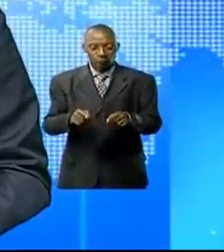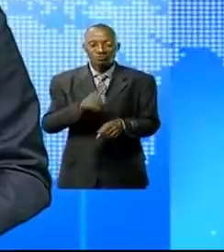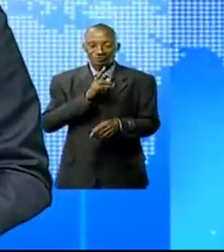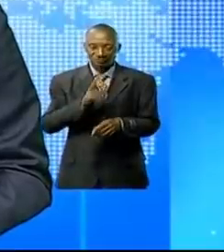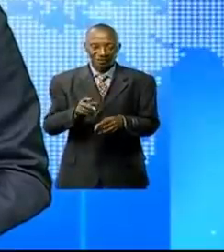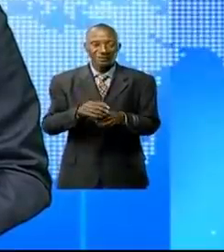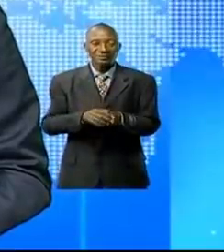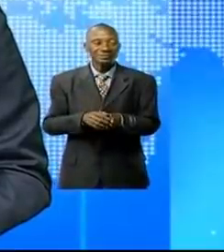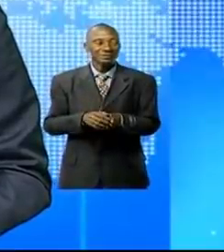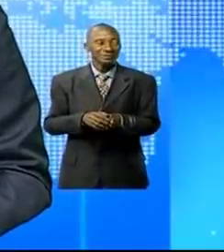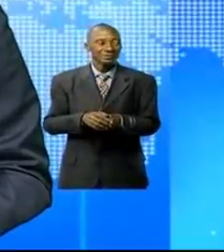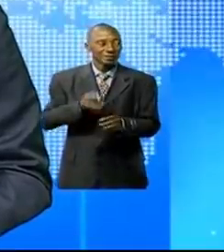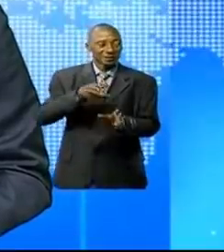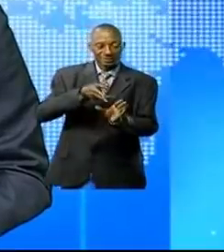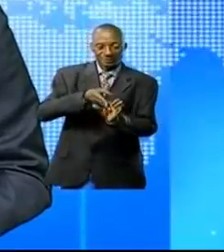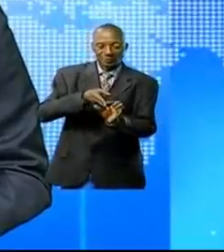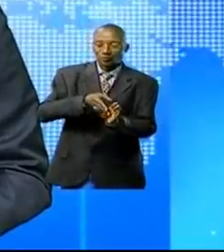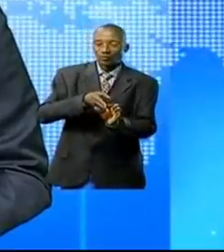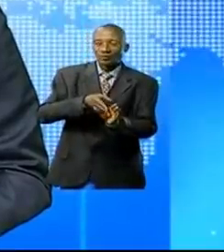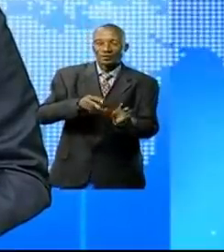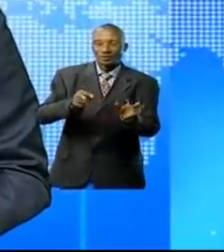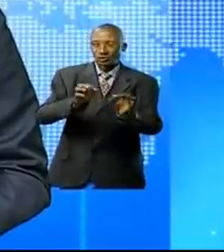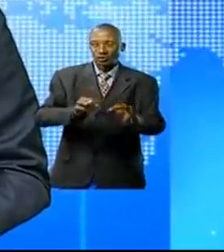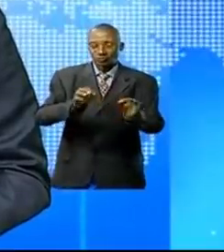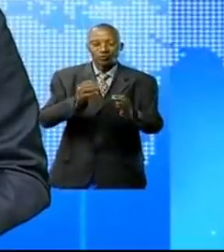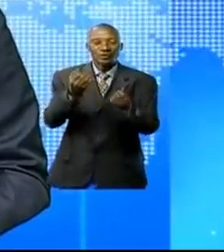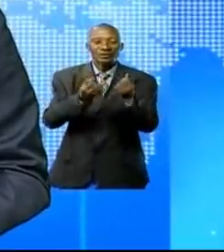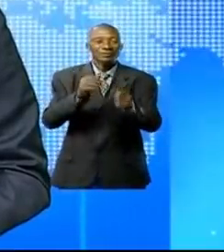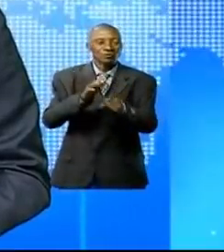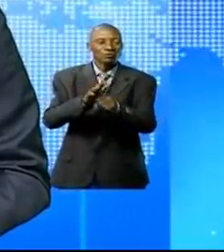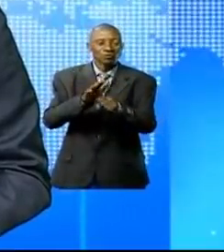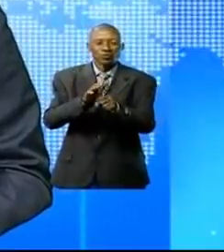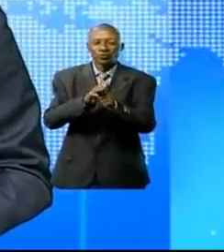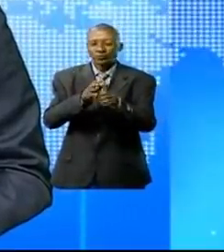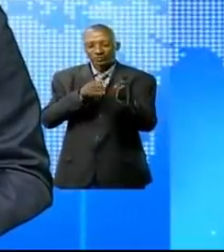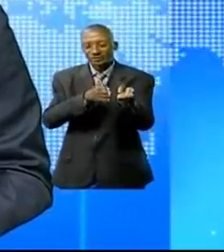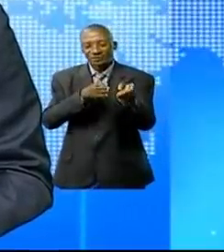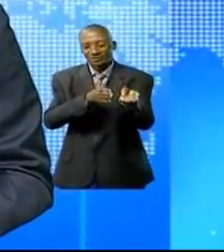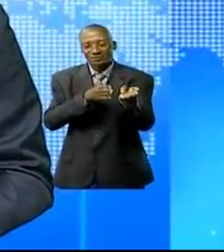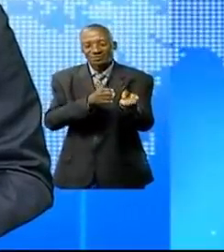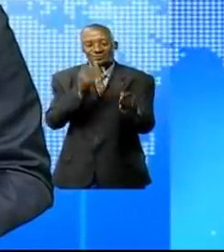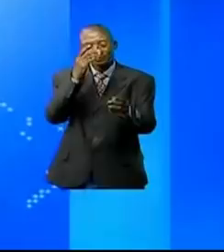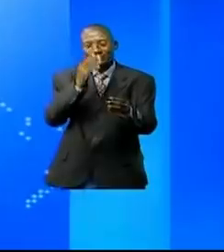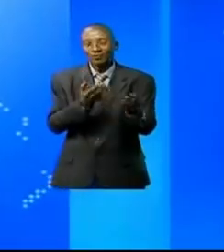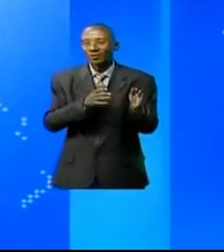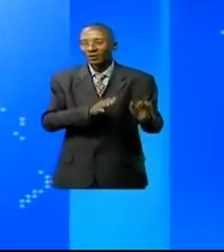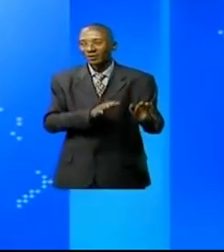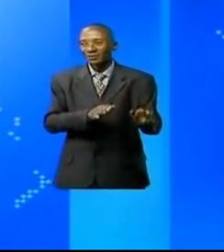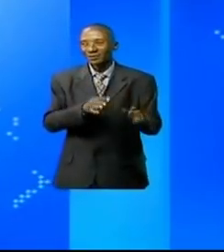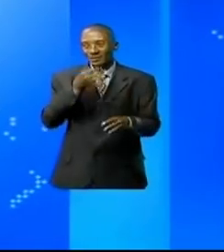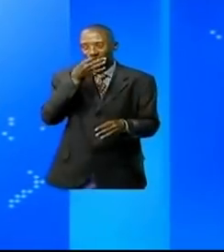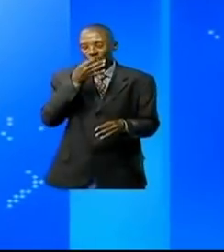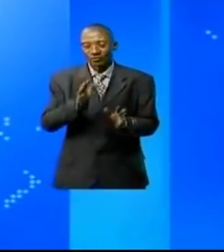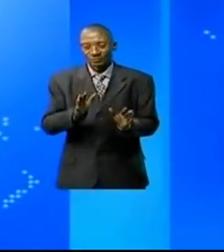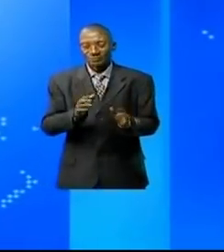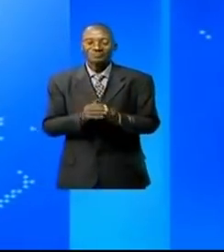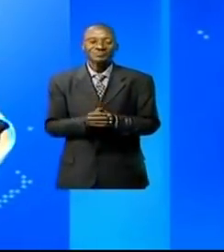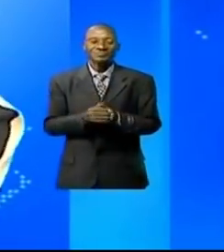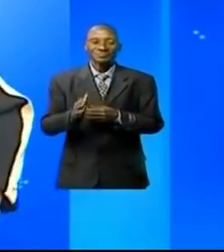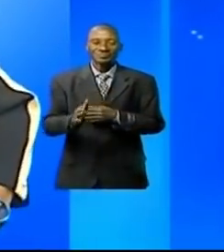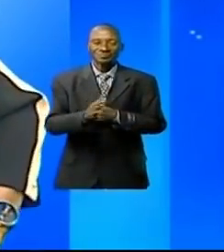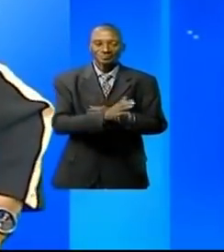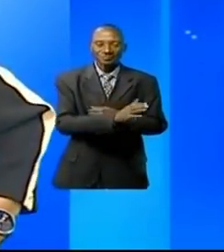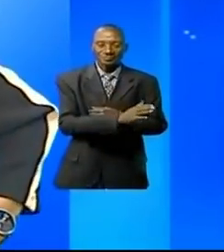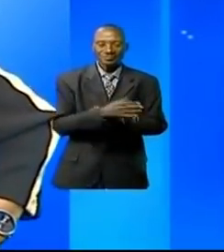Moanda. Donc je pense qu'on a encore assez de bons jours pour pouvoir servir notre population en termes de carburant. Voilà,